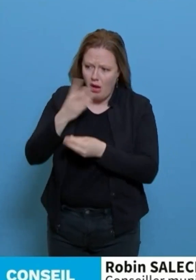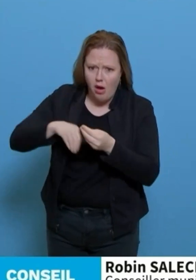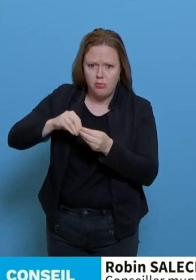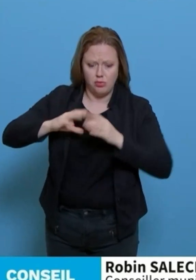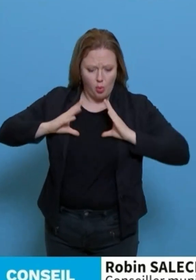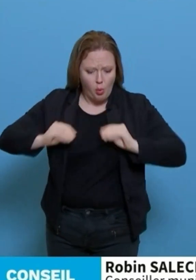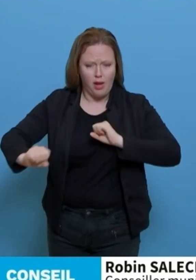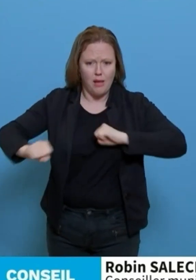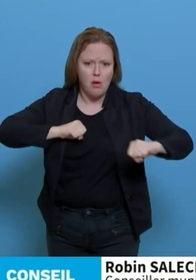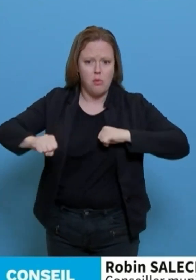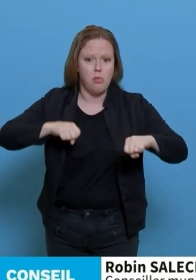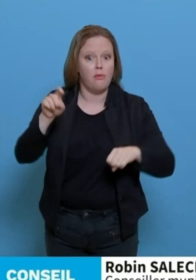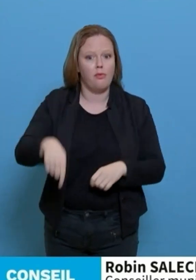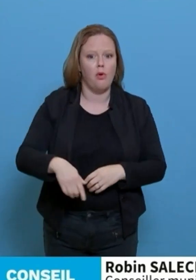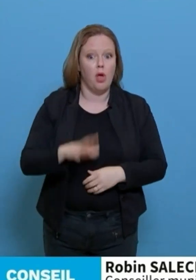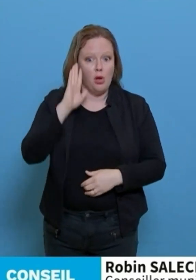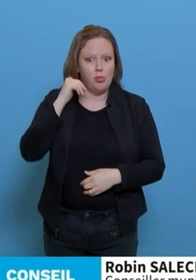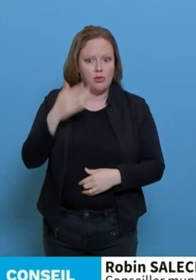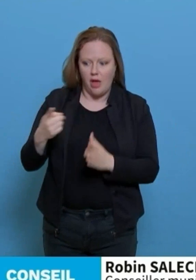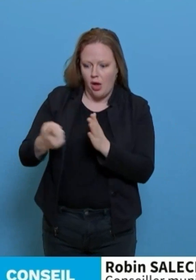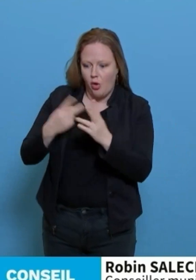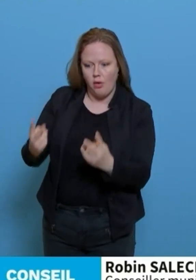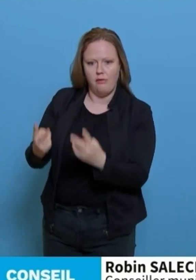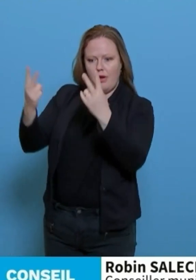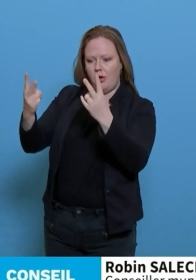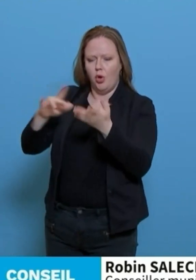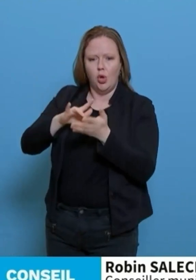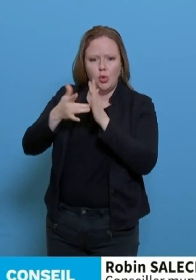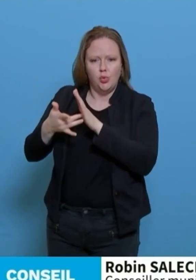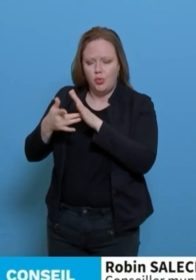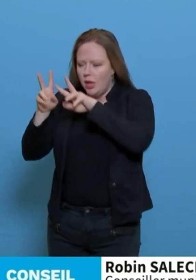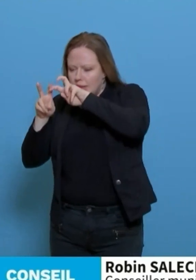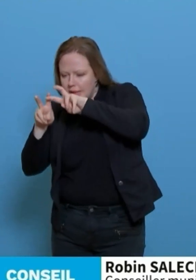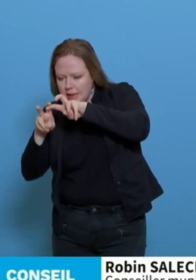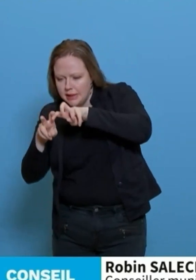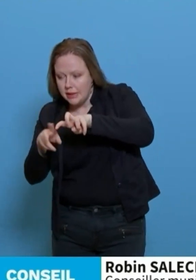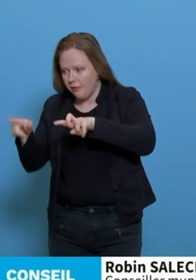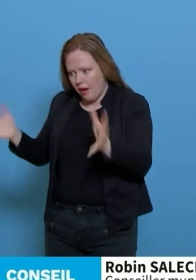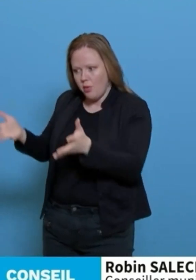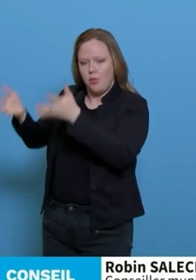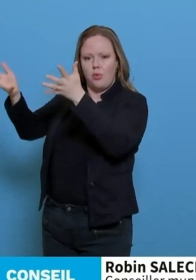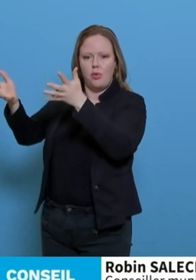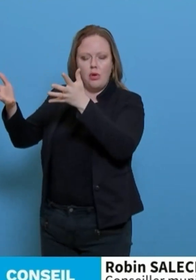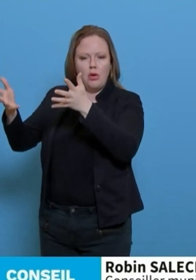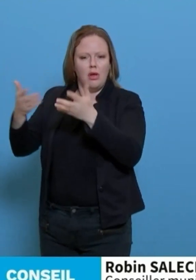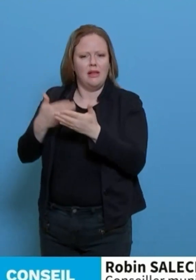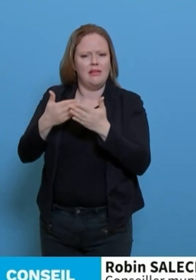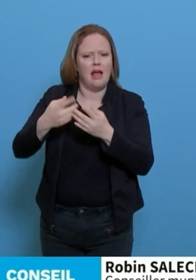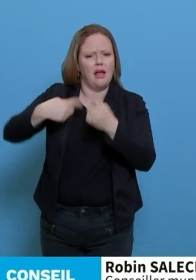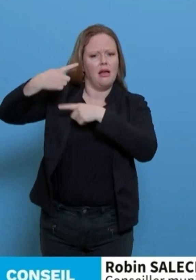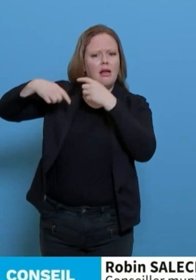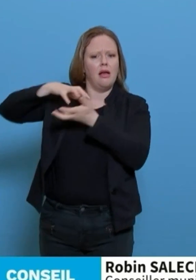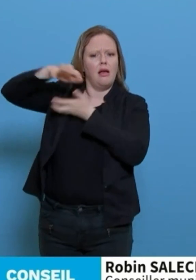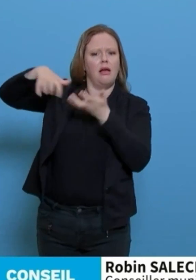d'actes concrets et notamment de revaloriser les métiers de la filière de l'investigation, contrairement aux dernières réformes